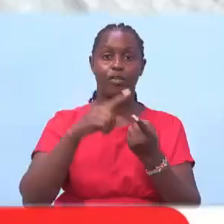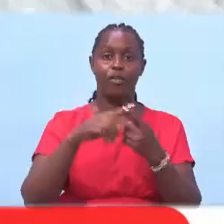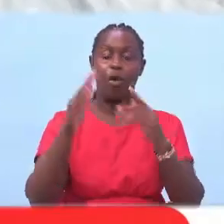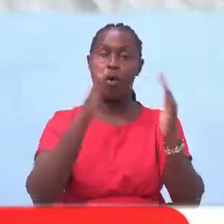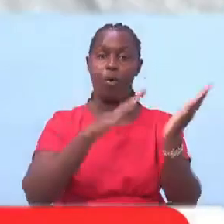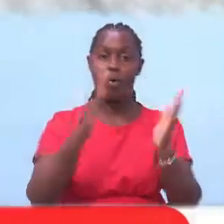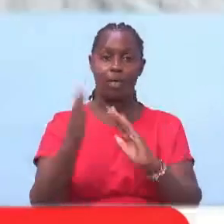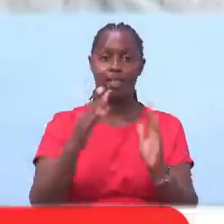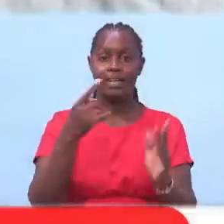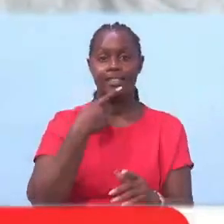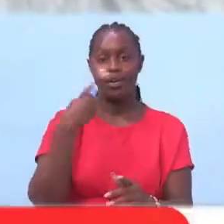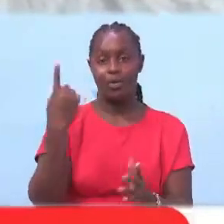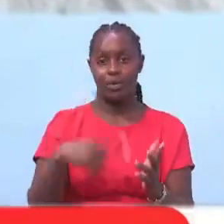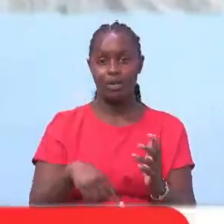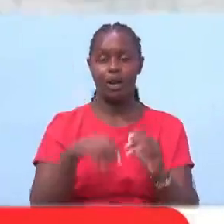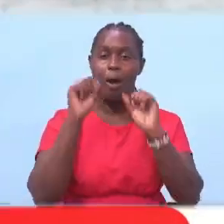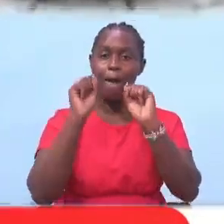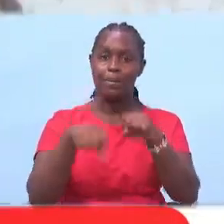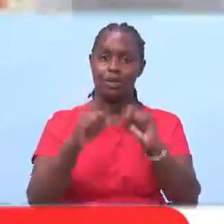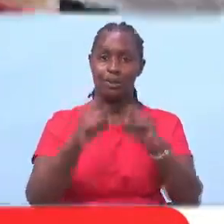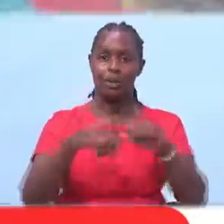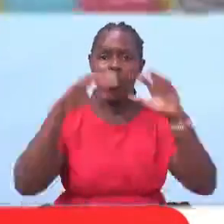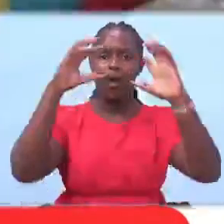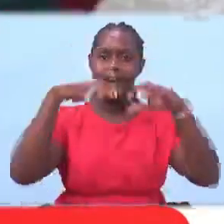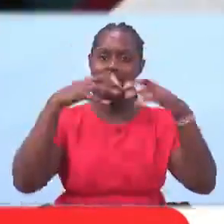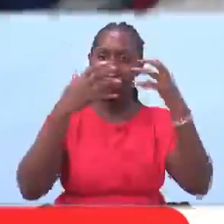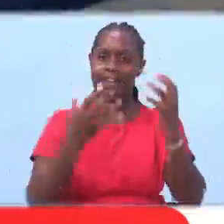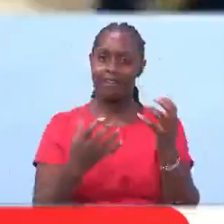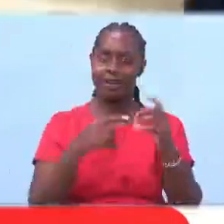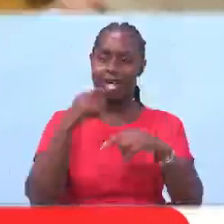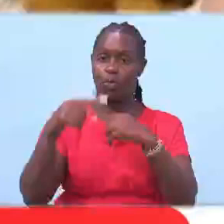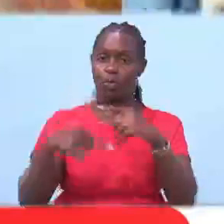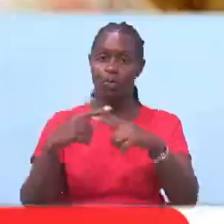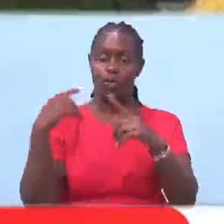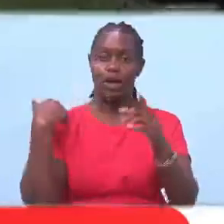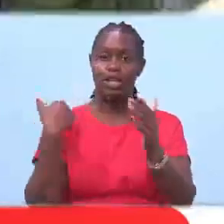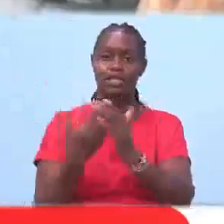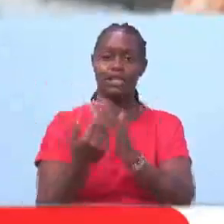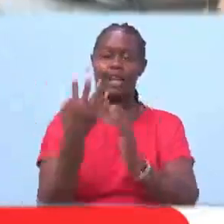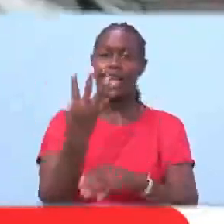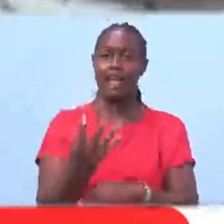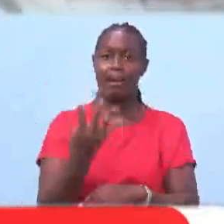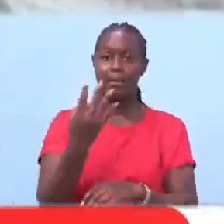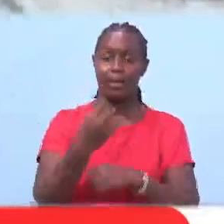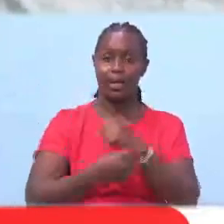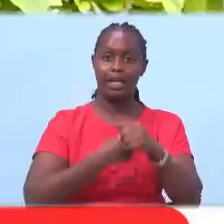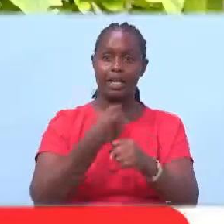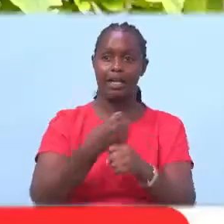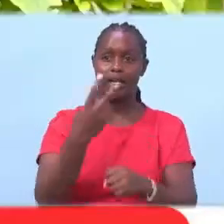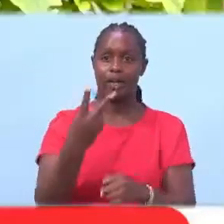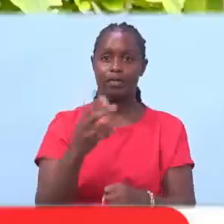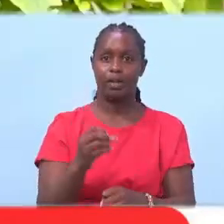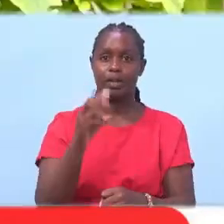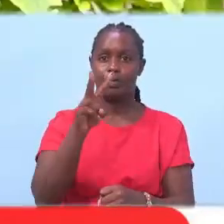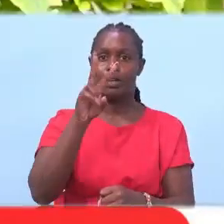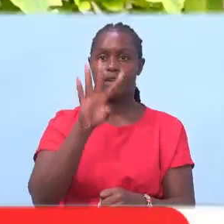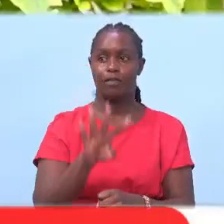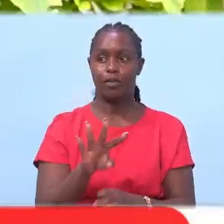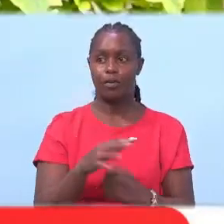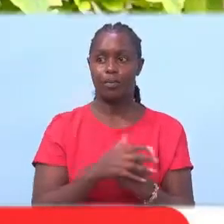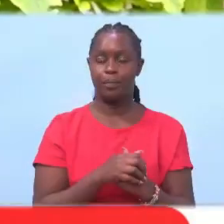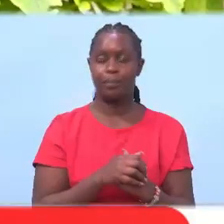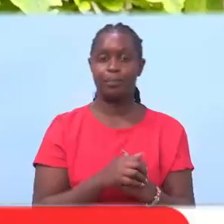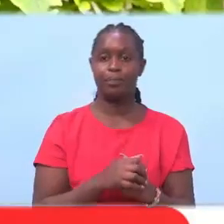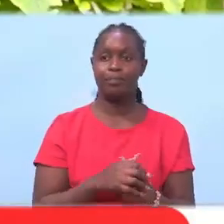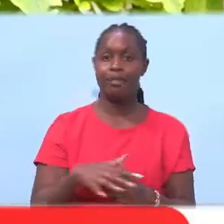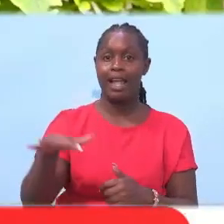kuwa kuna uwezekano wa El Nino kudumu hadi Aprili mwaka 2024. Of the